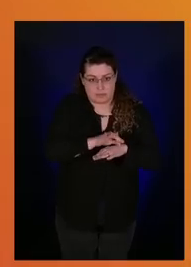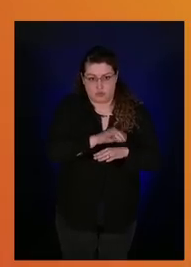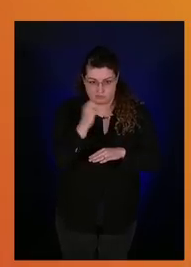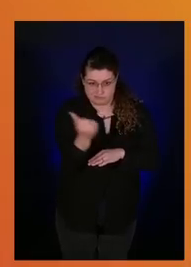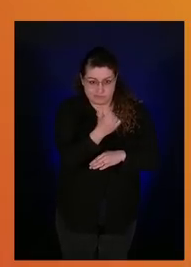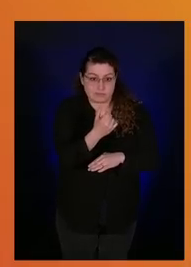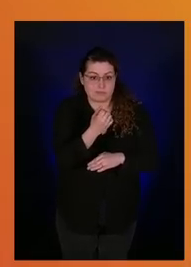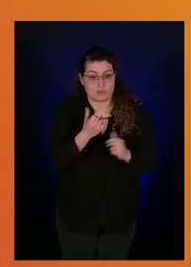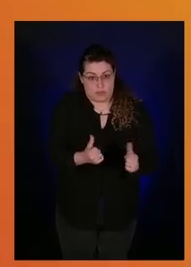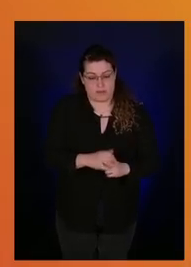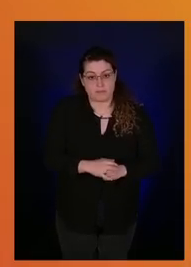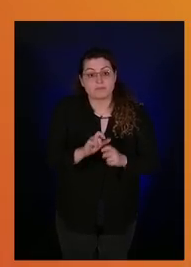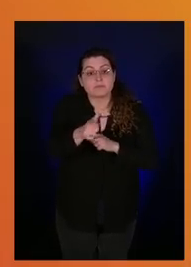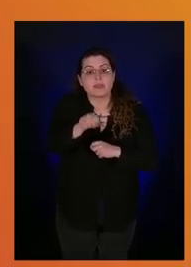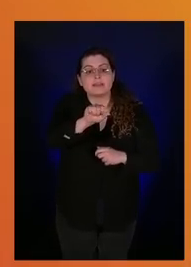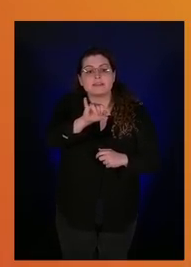à toi.